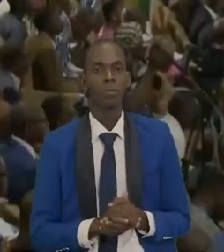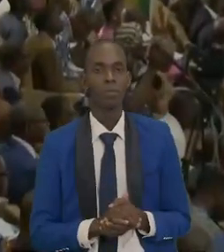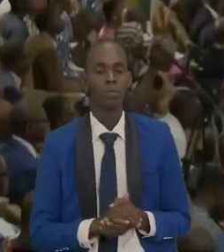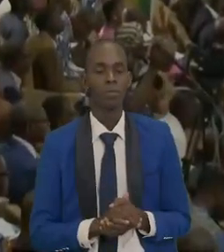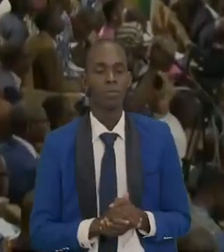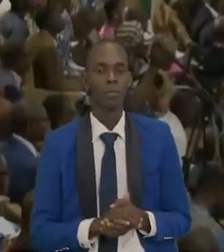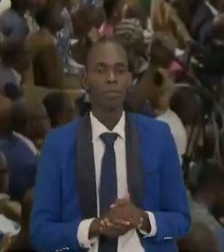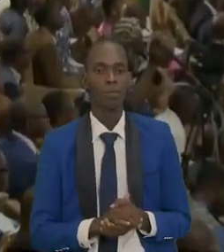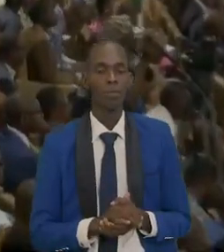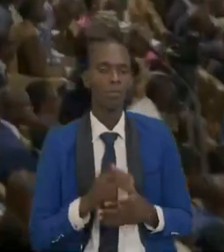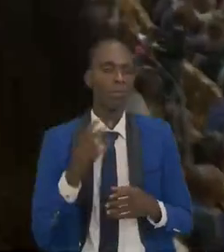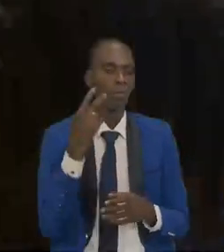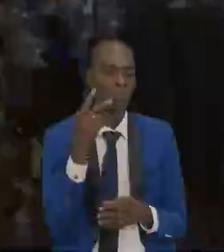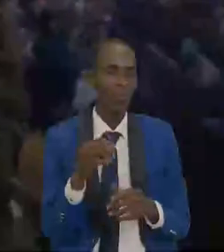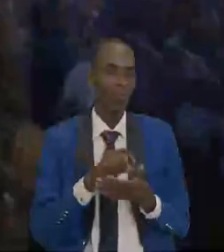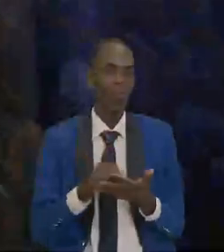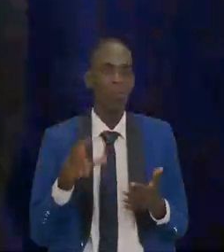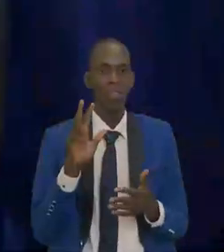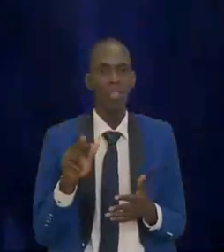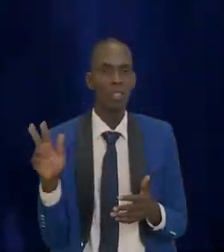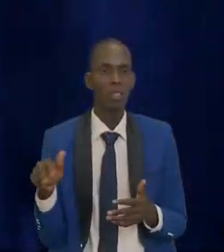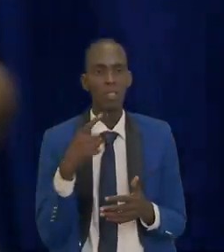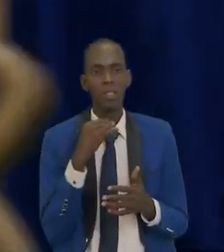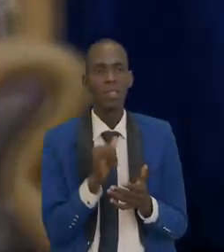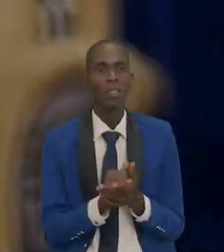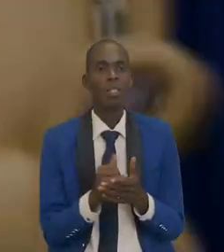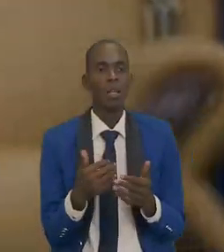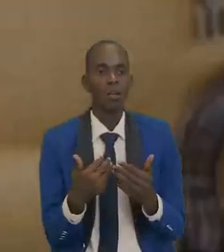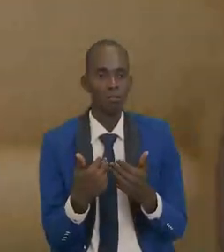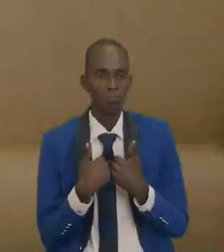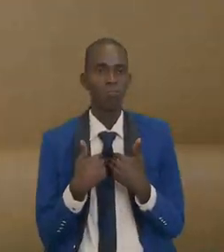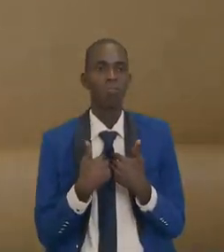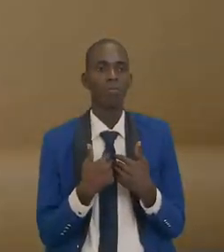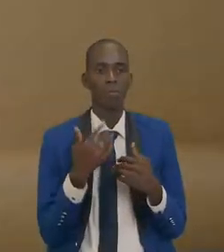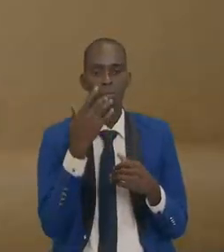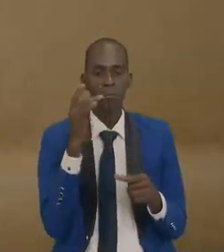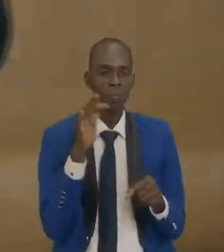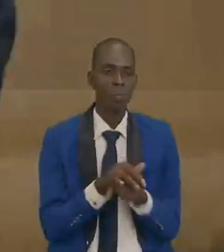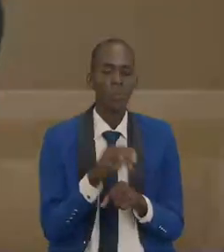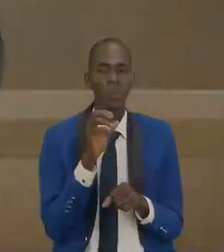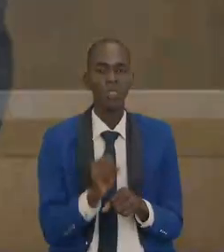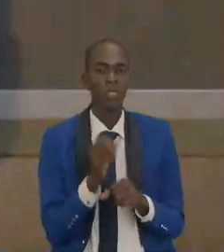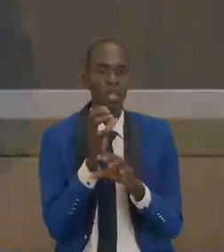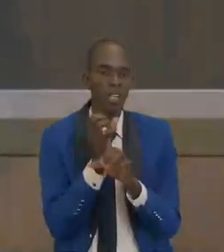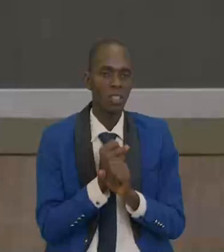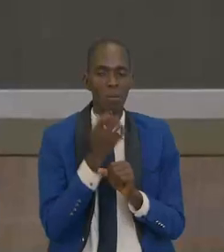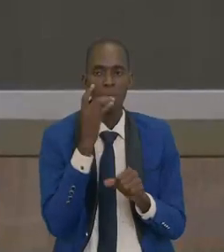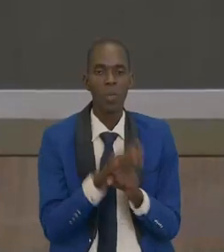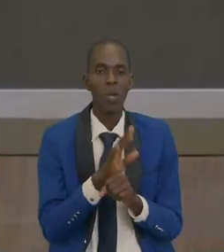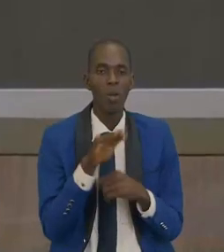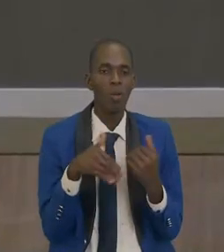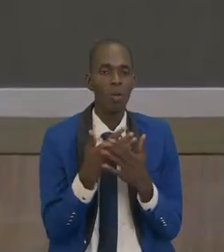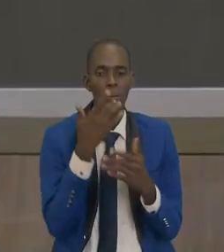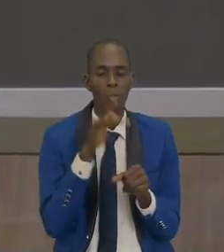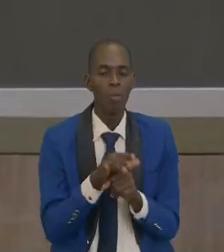Voyons ce verset 33 encore. Qui obtinrent des promesses. Les promesses que les autres n'ont